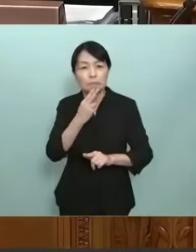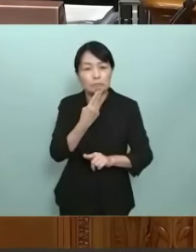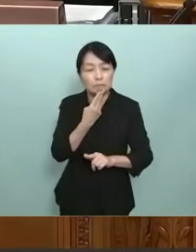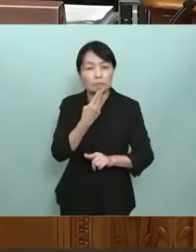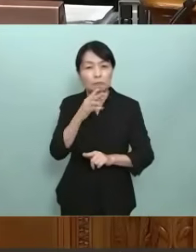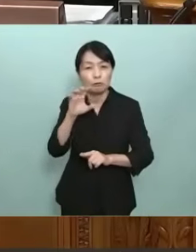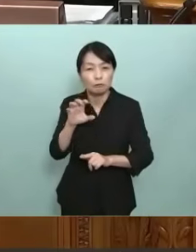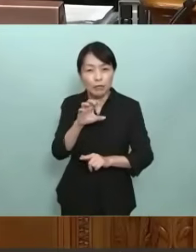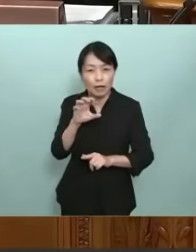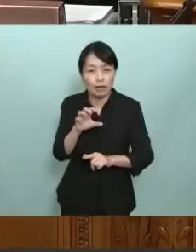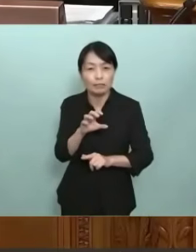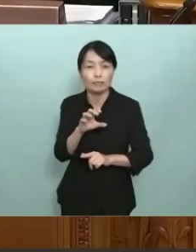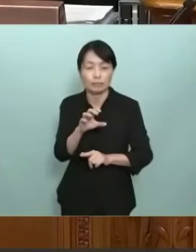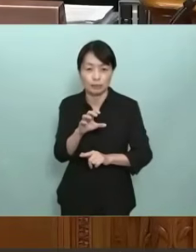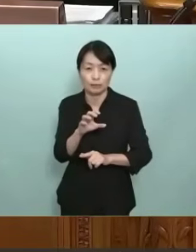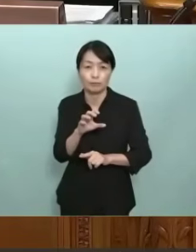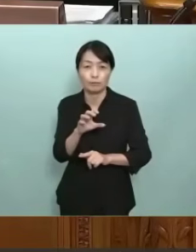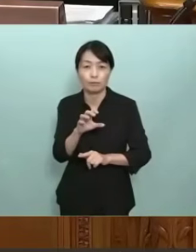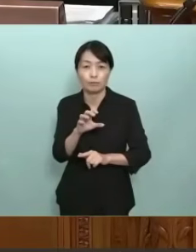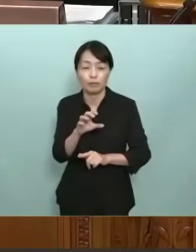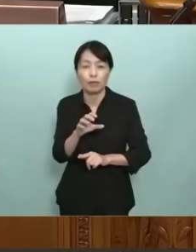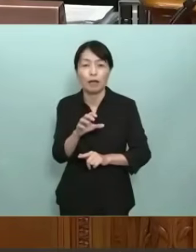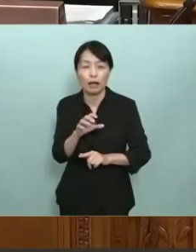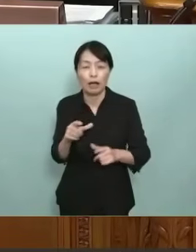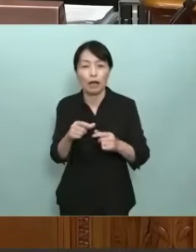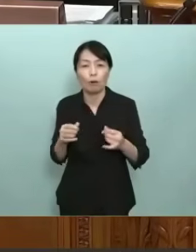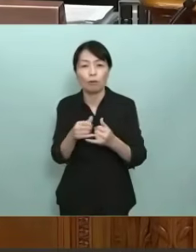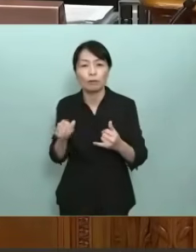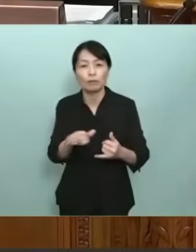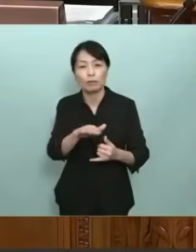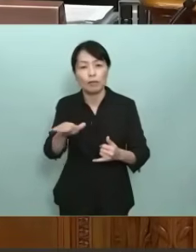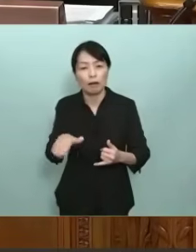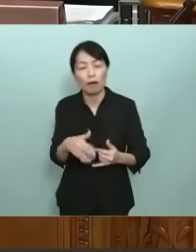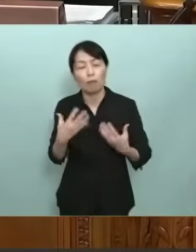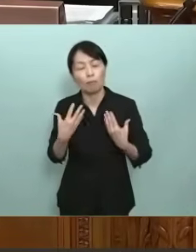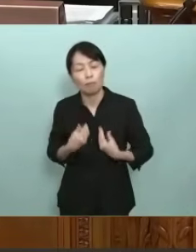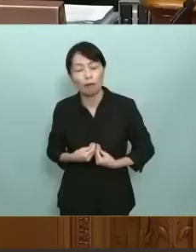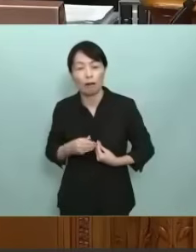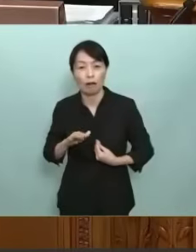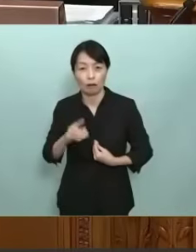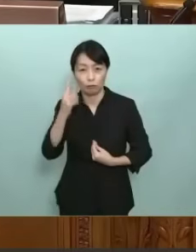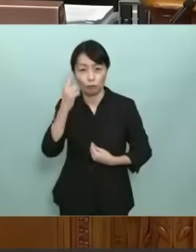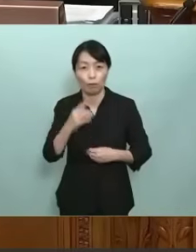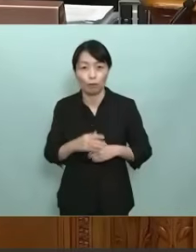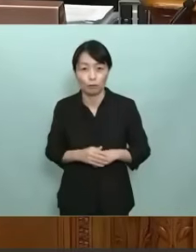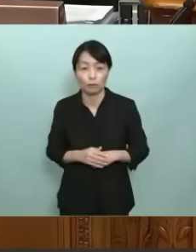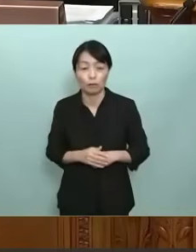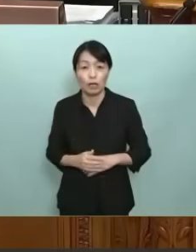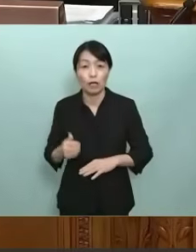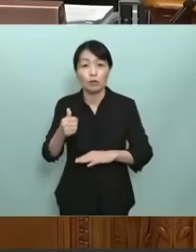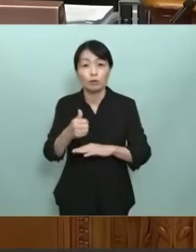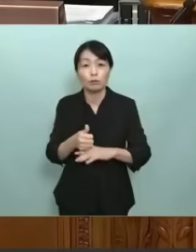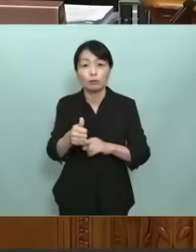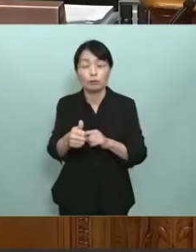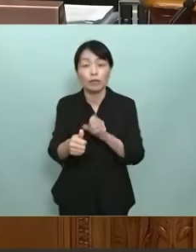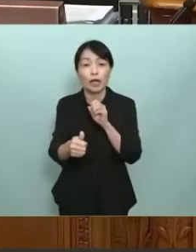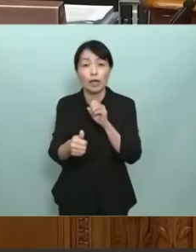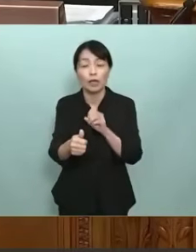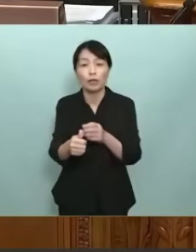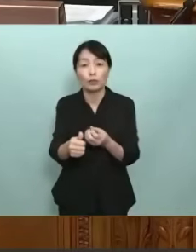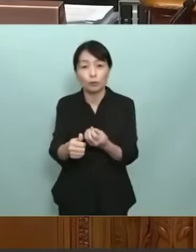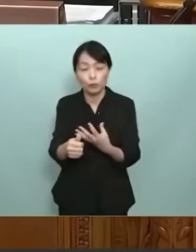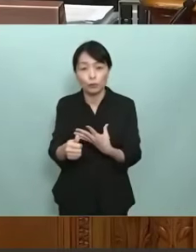前言撤回のあなたに国民はがっかりしています総理の言う5つの守は